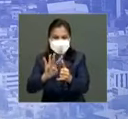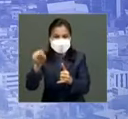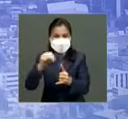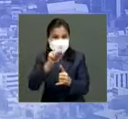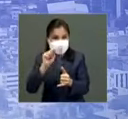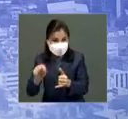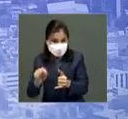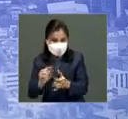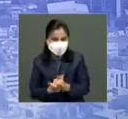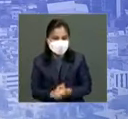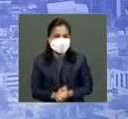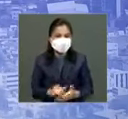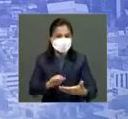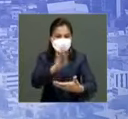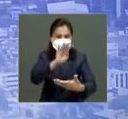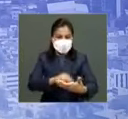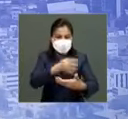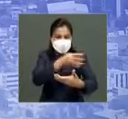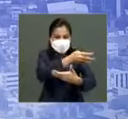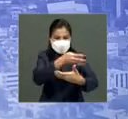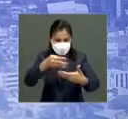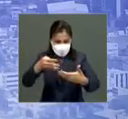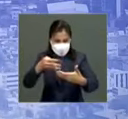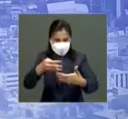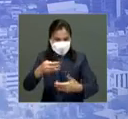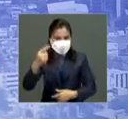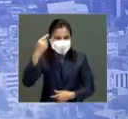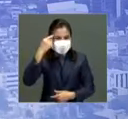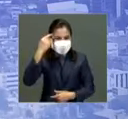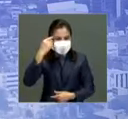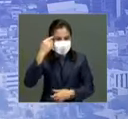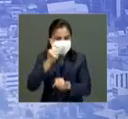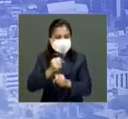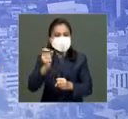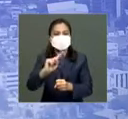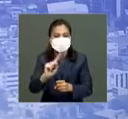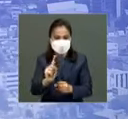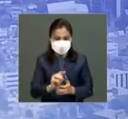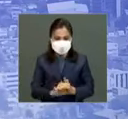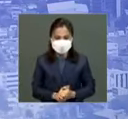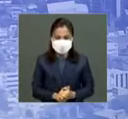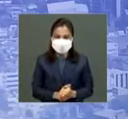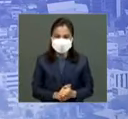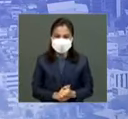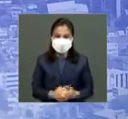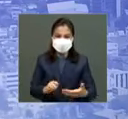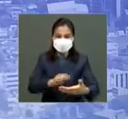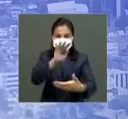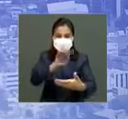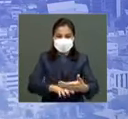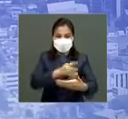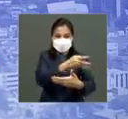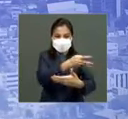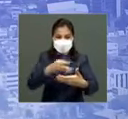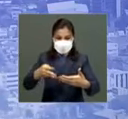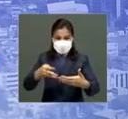องวางลงไปว่าเราจะต้องไปทำอย่างไรมีแผนของทางการ